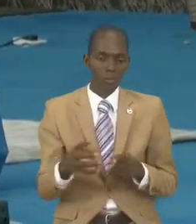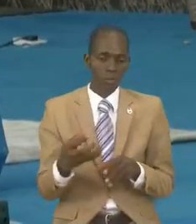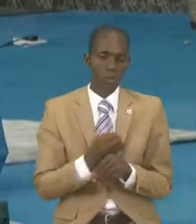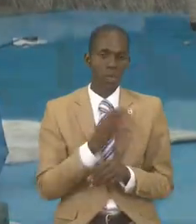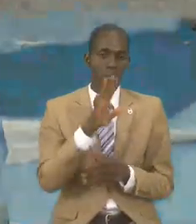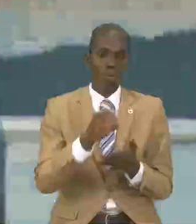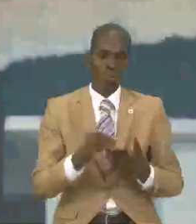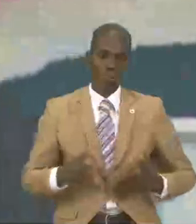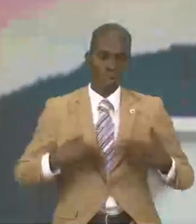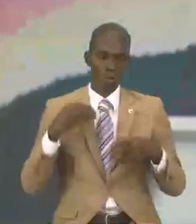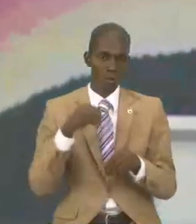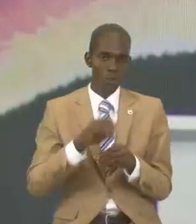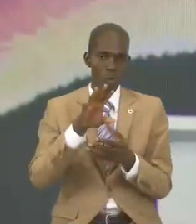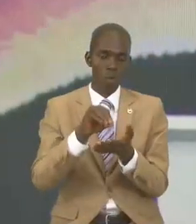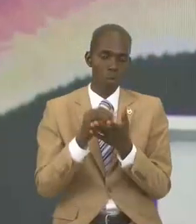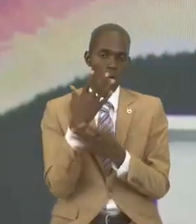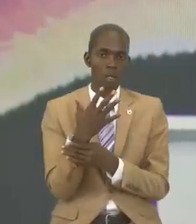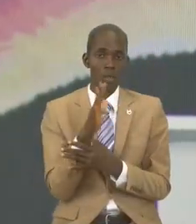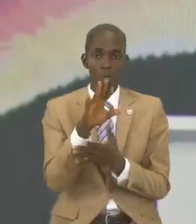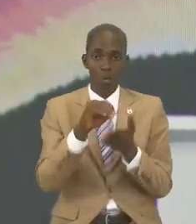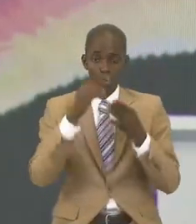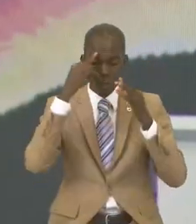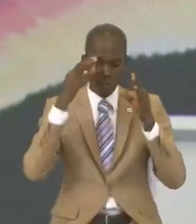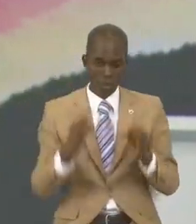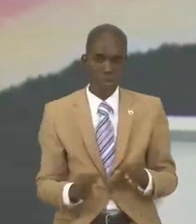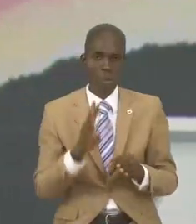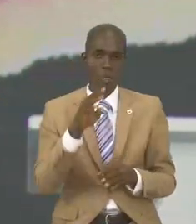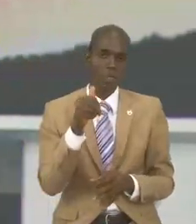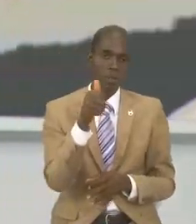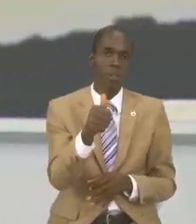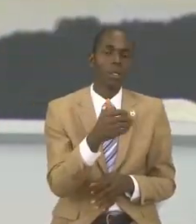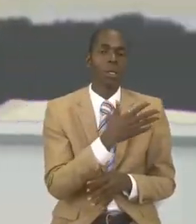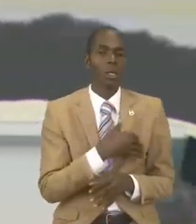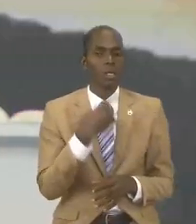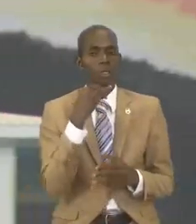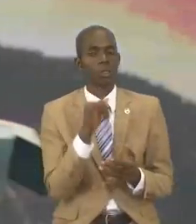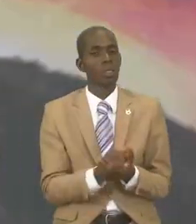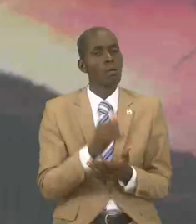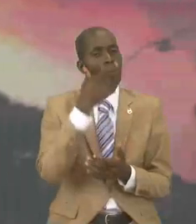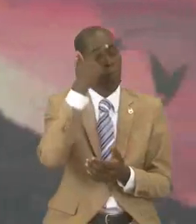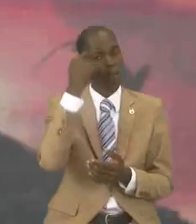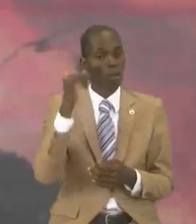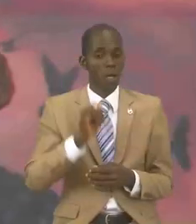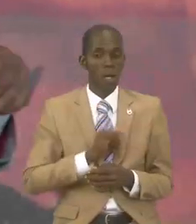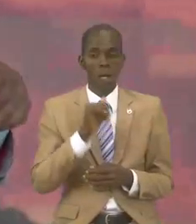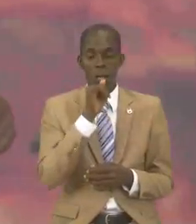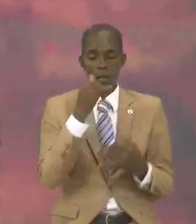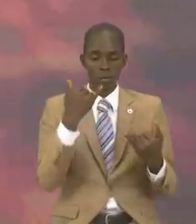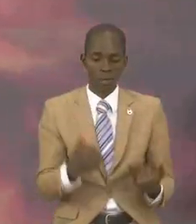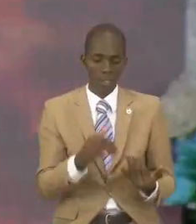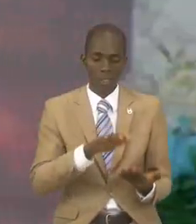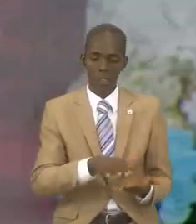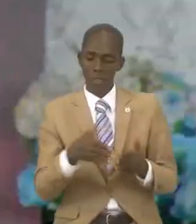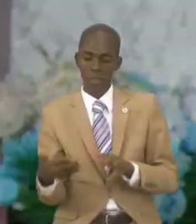Tu dois prendre ta vie entre tes mains, tes décisions toi-même et dire, parce que je suis